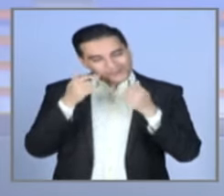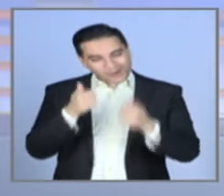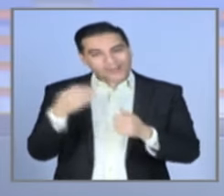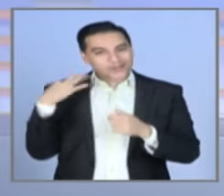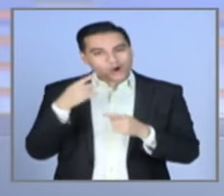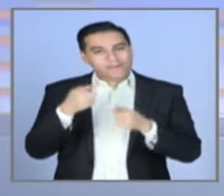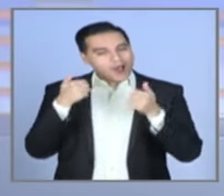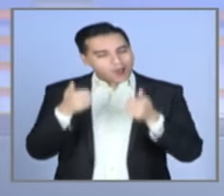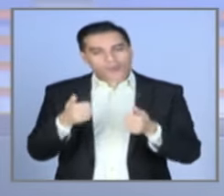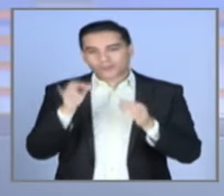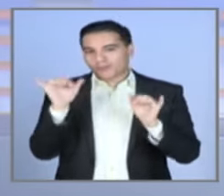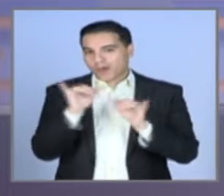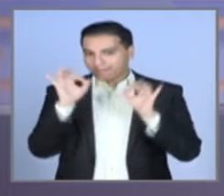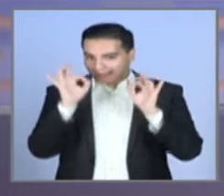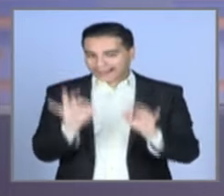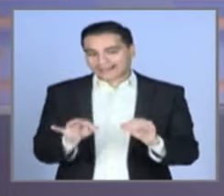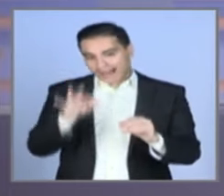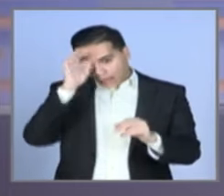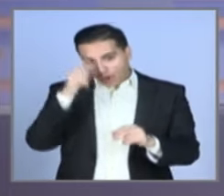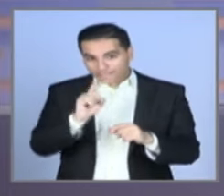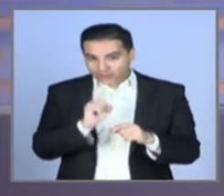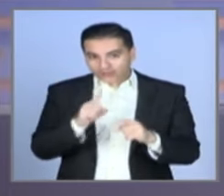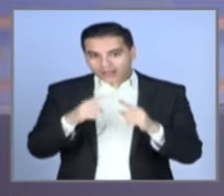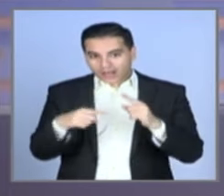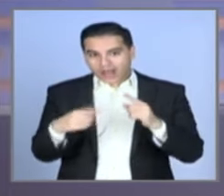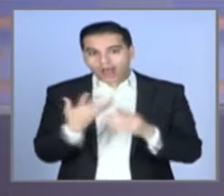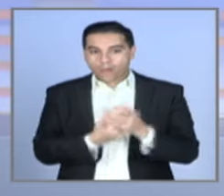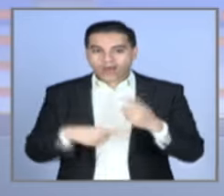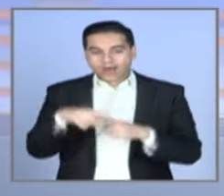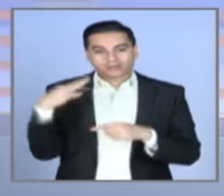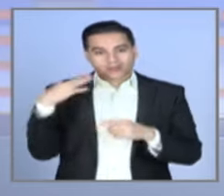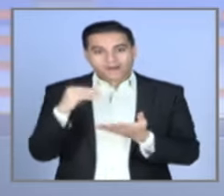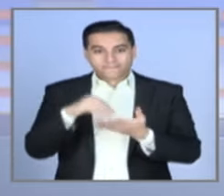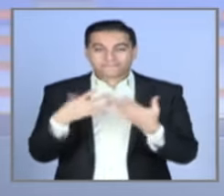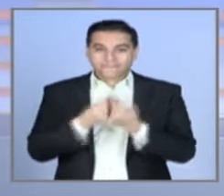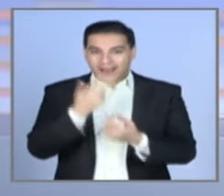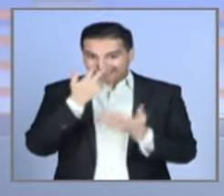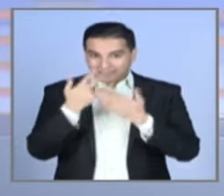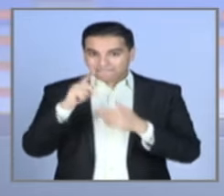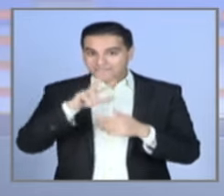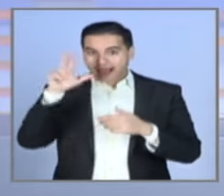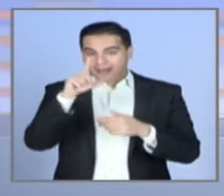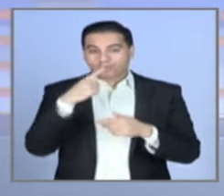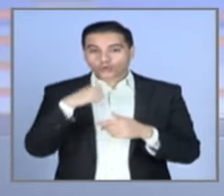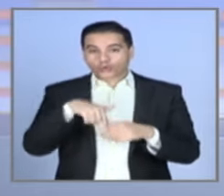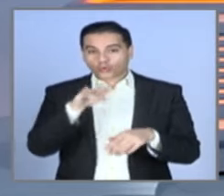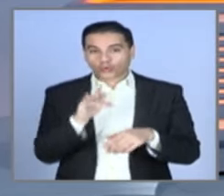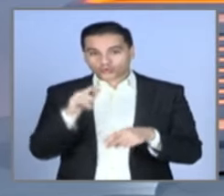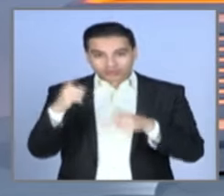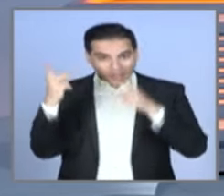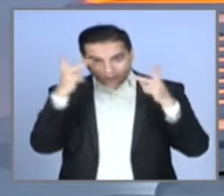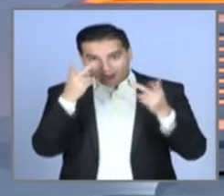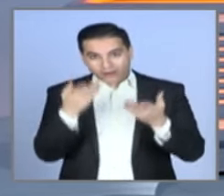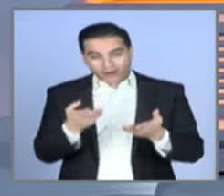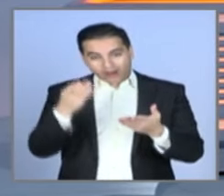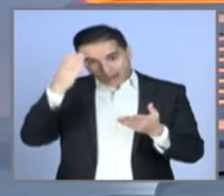تجربه مهمه. حتى لو مش ليكي، مهمه للاولاد. ليهم طبعا، زي ما بلال قال، كرسي العباقره حلم